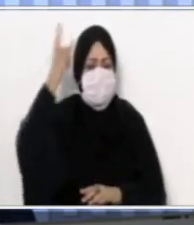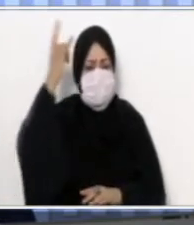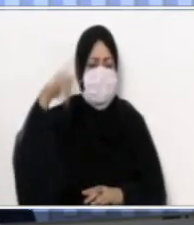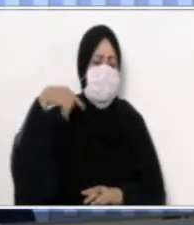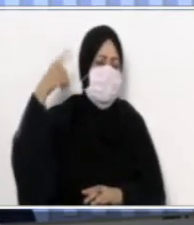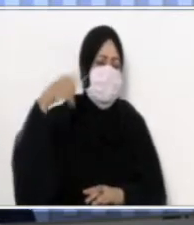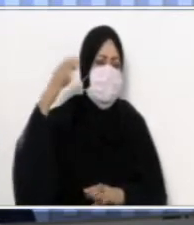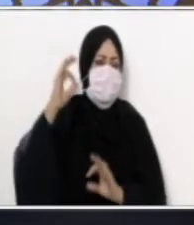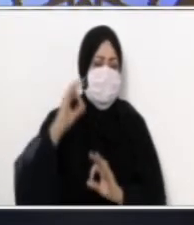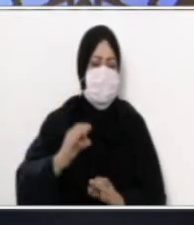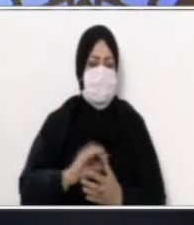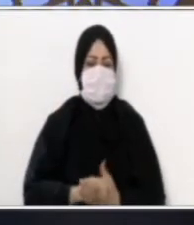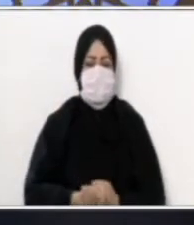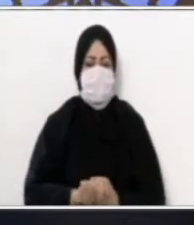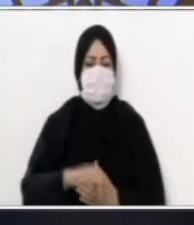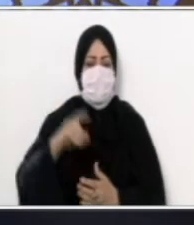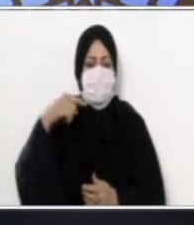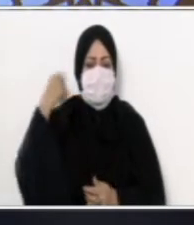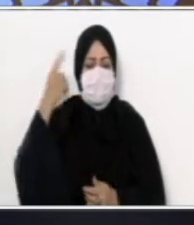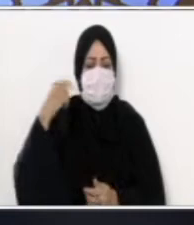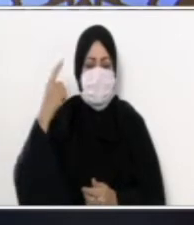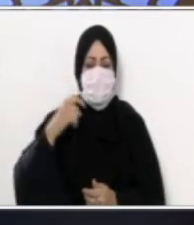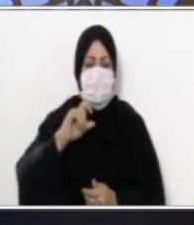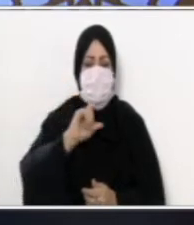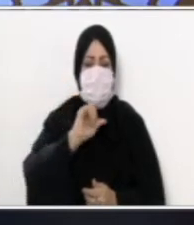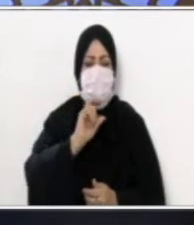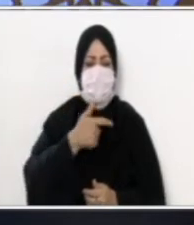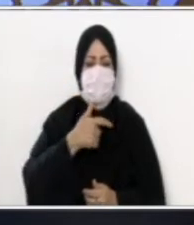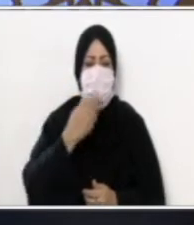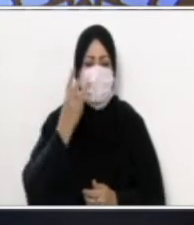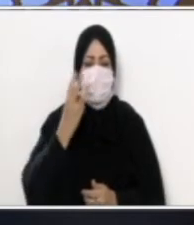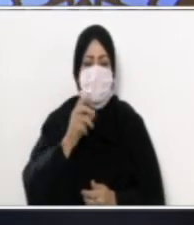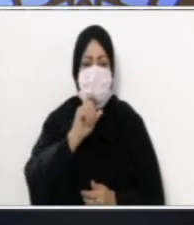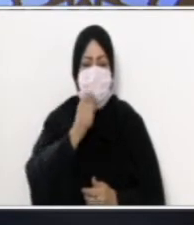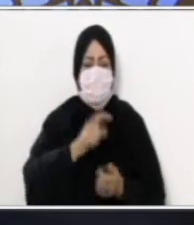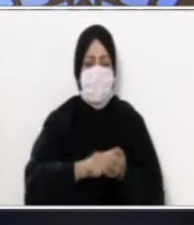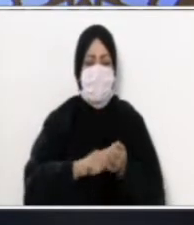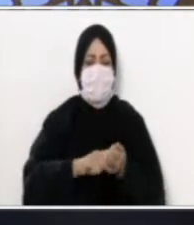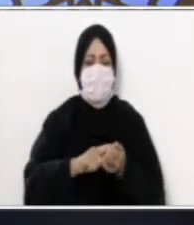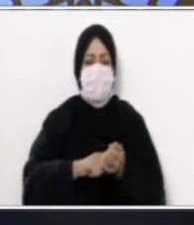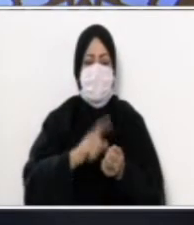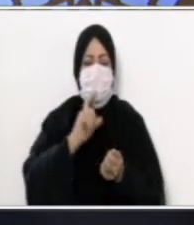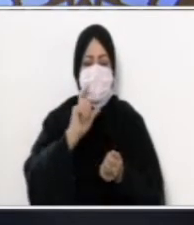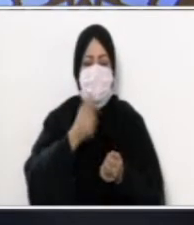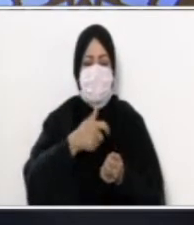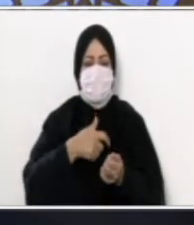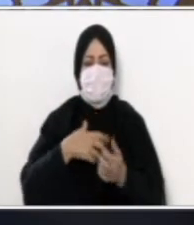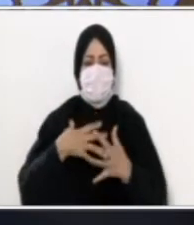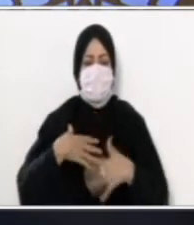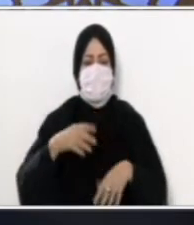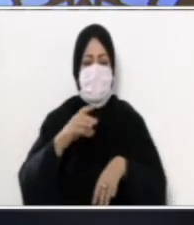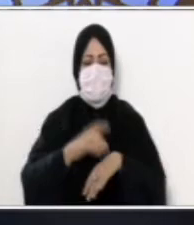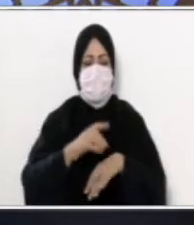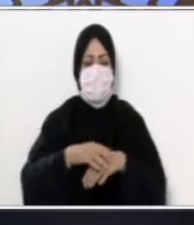الشهرية نقول 3 أيام 4 بعد الدورة ننبسكي، وبعدين لما ننبسكي من كتر الوسواس نقصت الهونشي نشوف أنه نقول لا نزلت